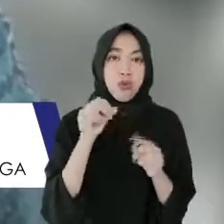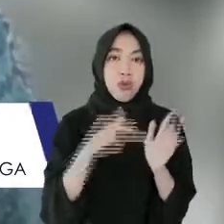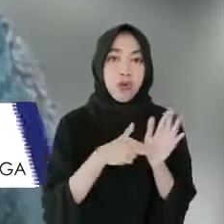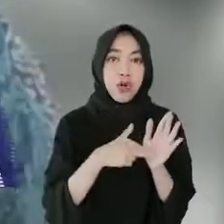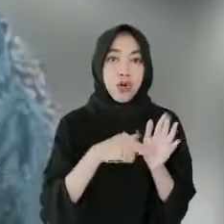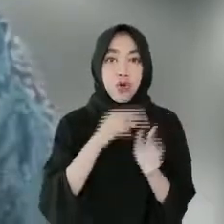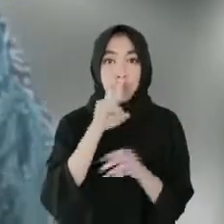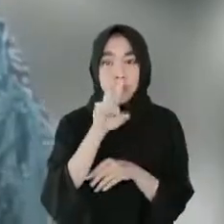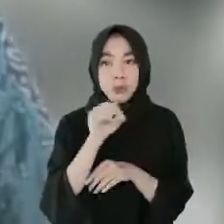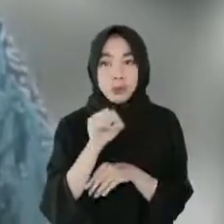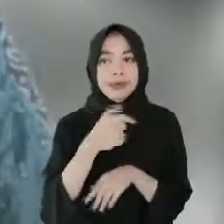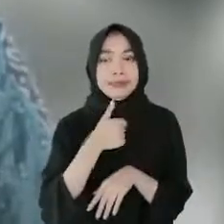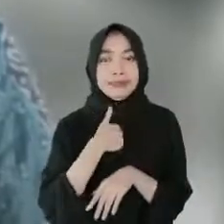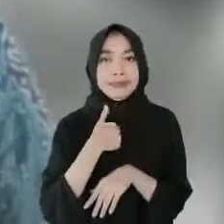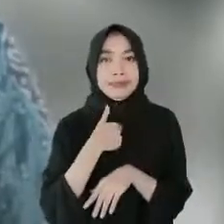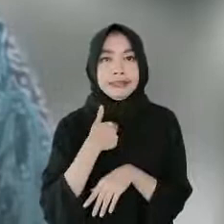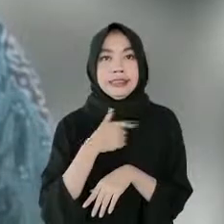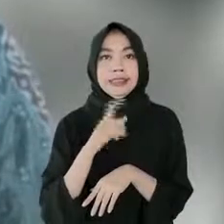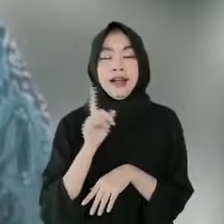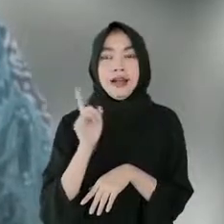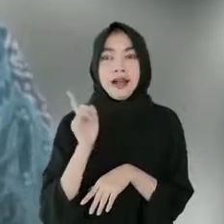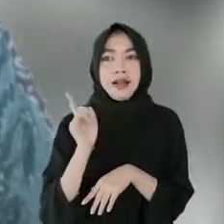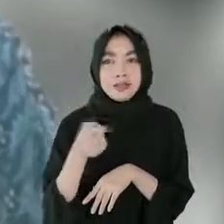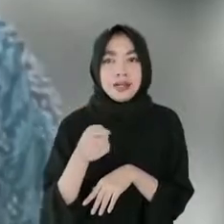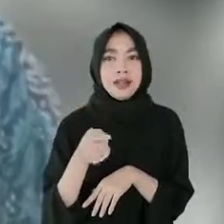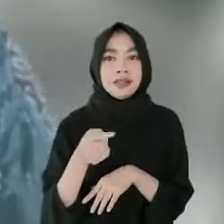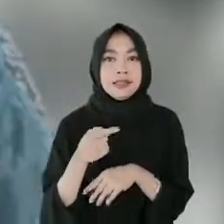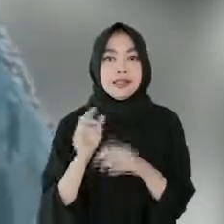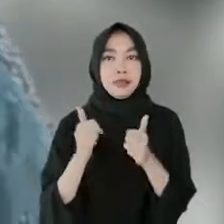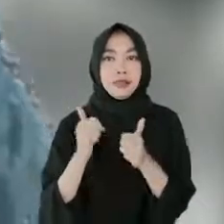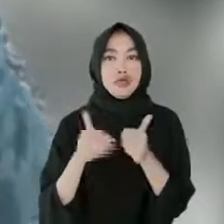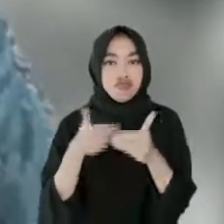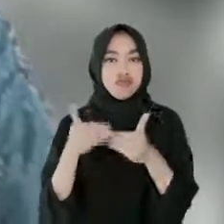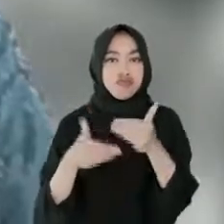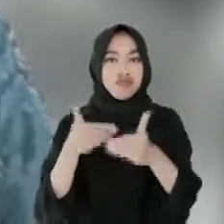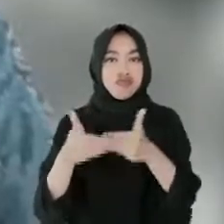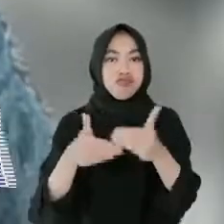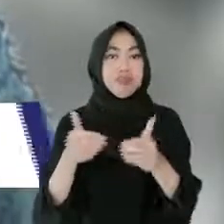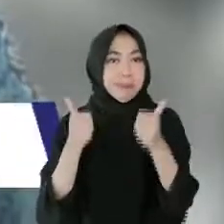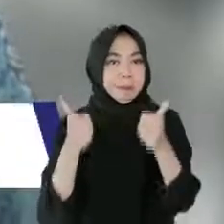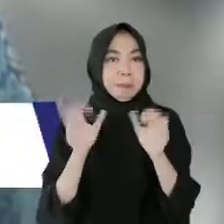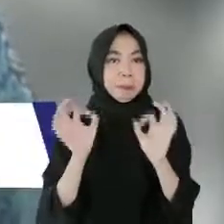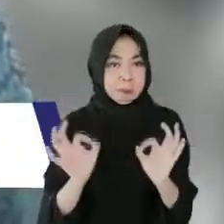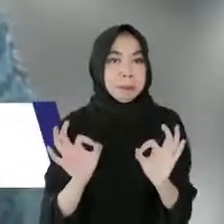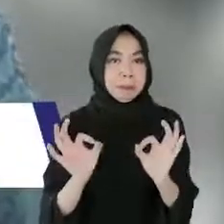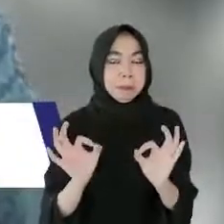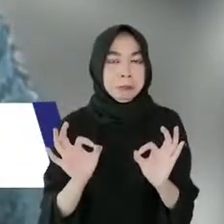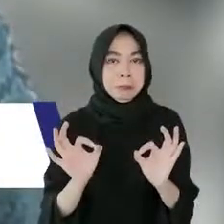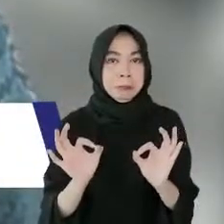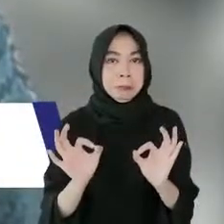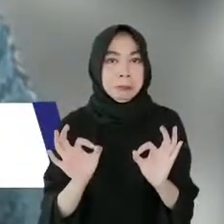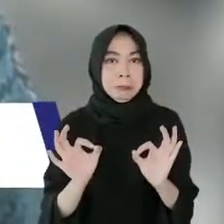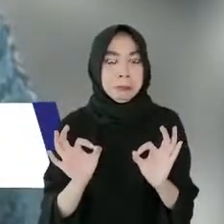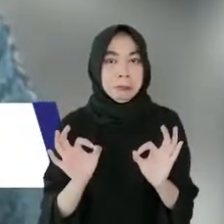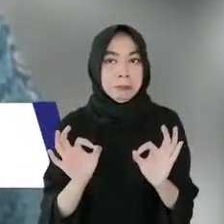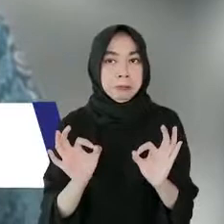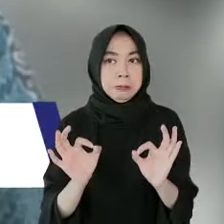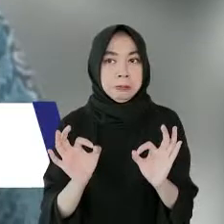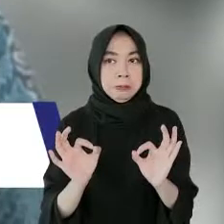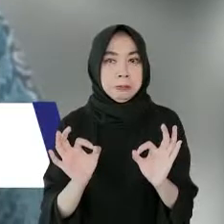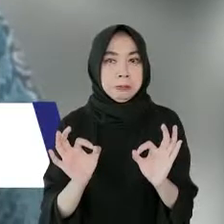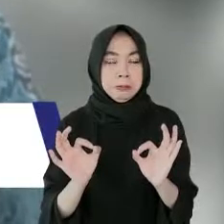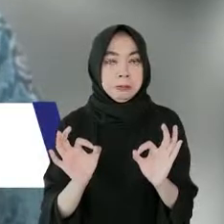sudah kita siapkan dengan sebaik-baiknya pada saat kita rapat dengan